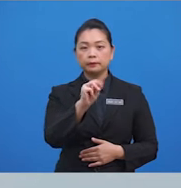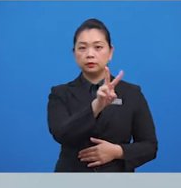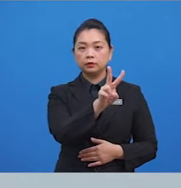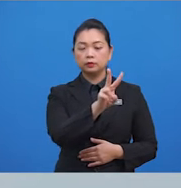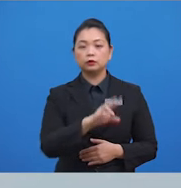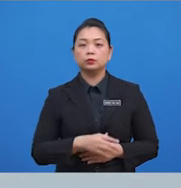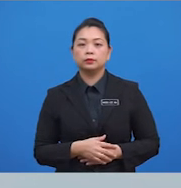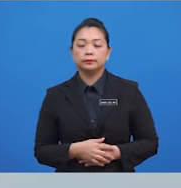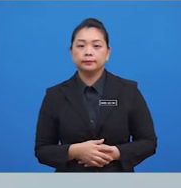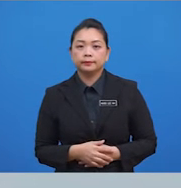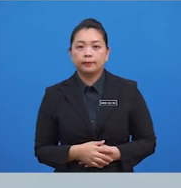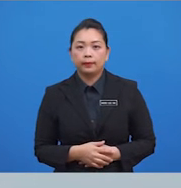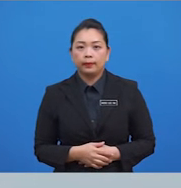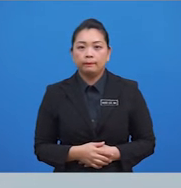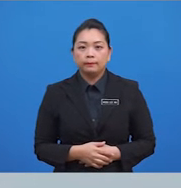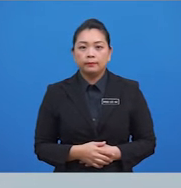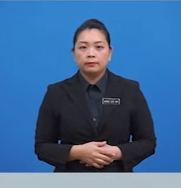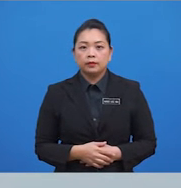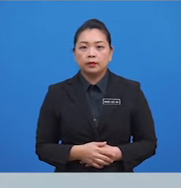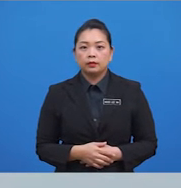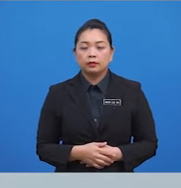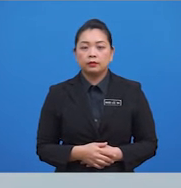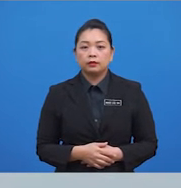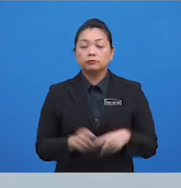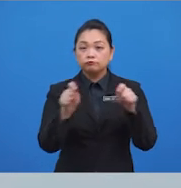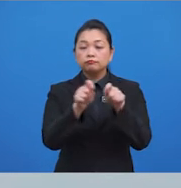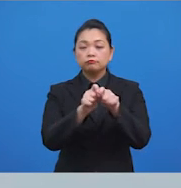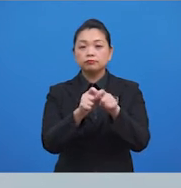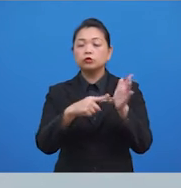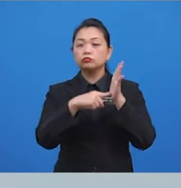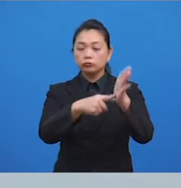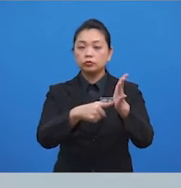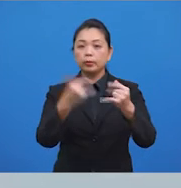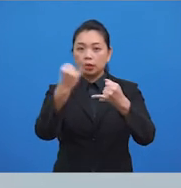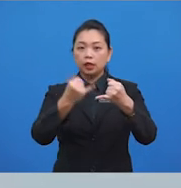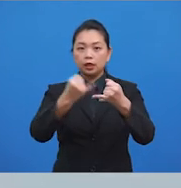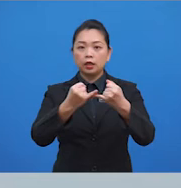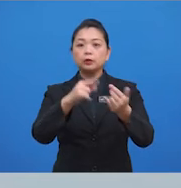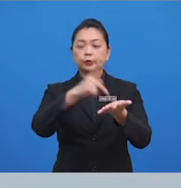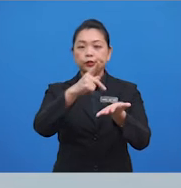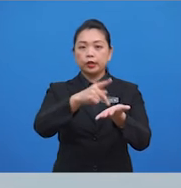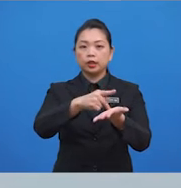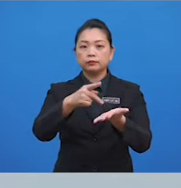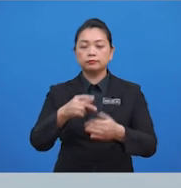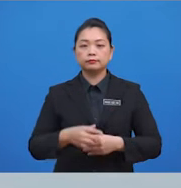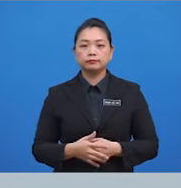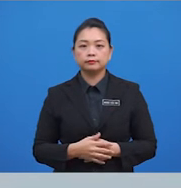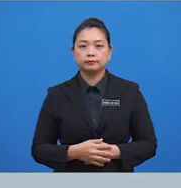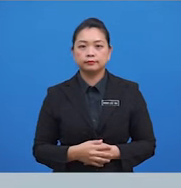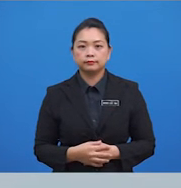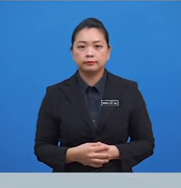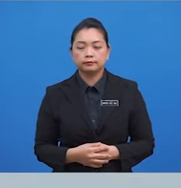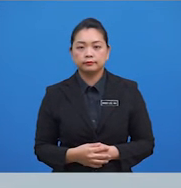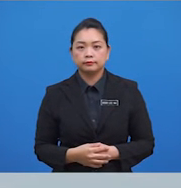362 sentimeter persegi. Seperti ditunjukkan di akhir pengiraan.